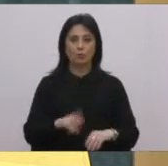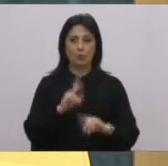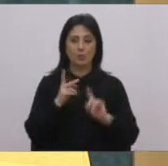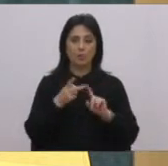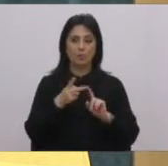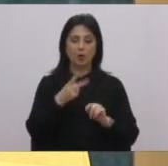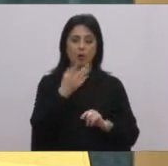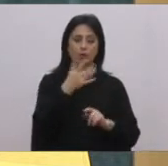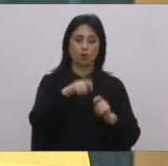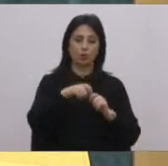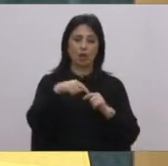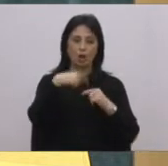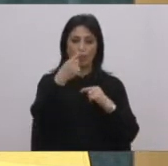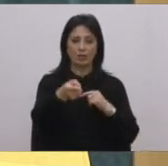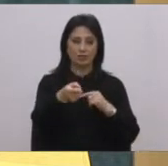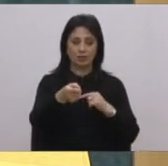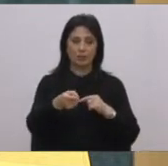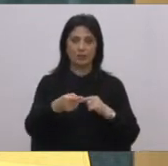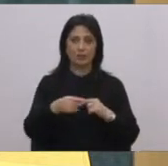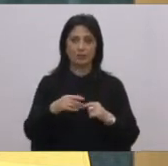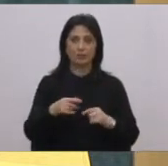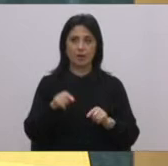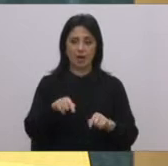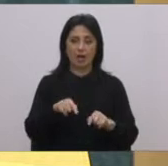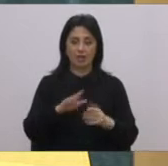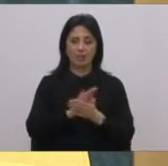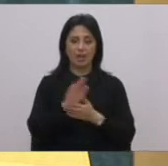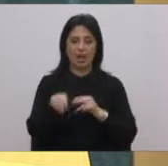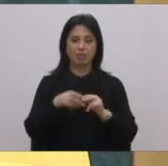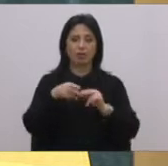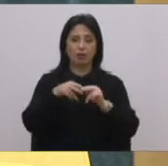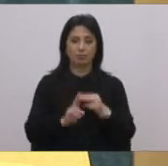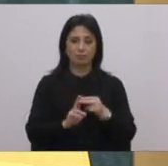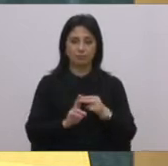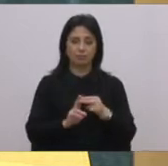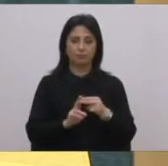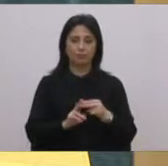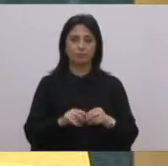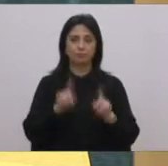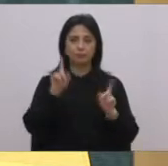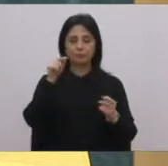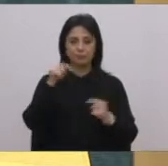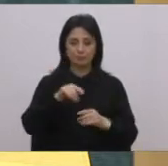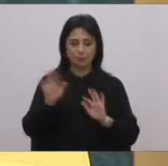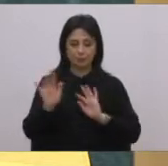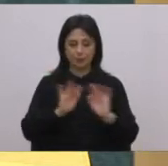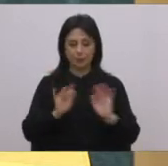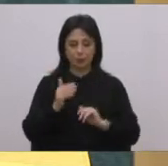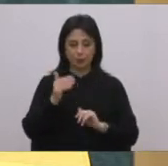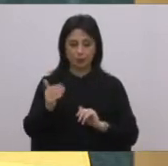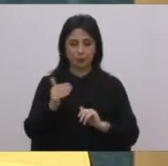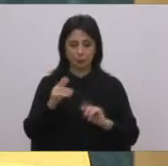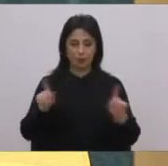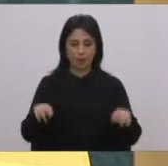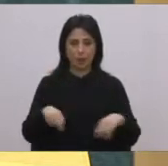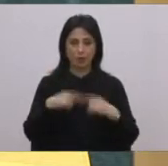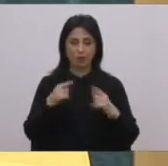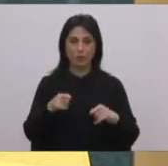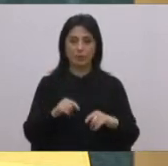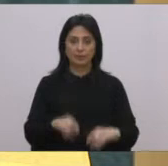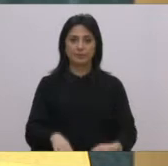მეორე 25 კილომეტრზე მოგვიწია აქაც ხელშეკრულების შეწყვეტა, შესაბამისი პროცედურების